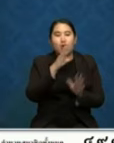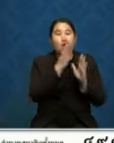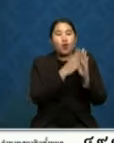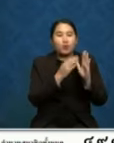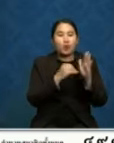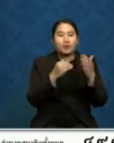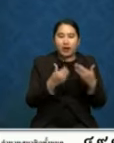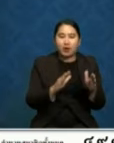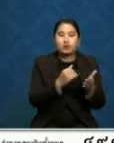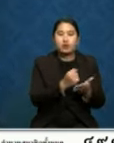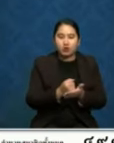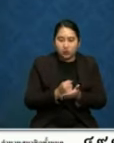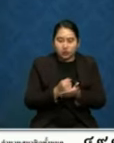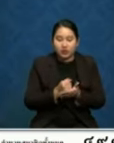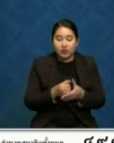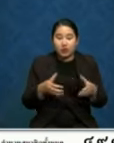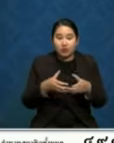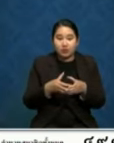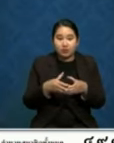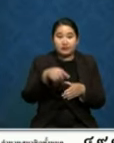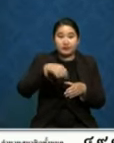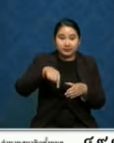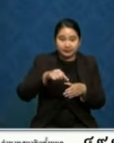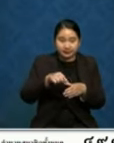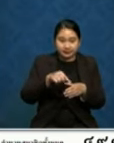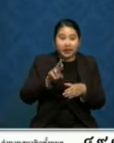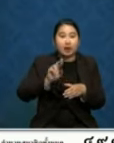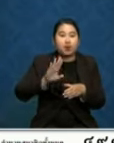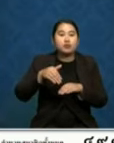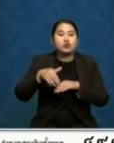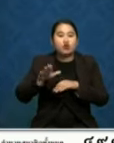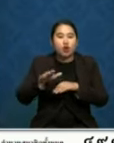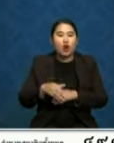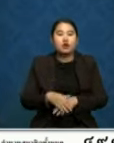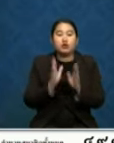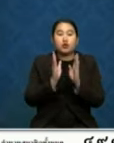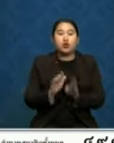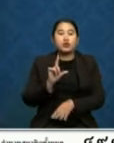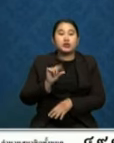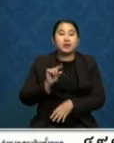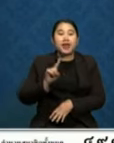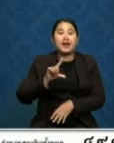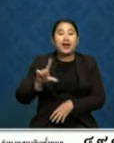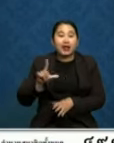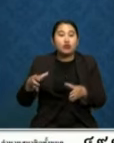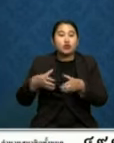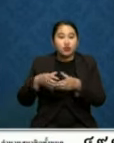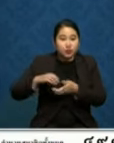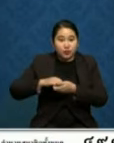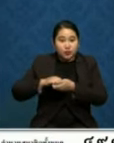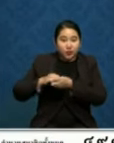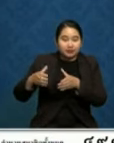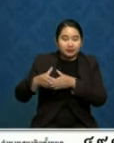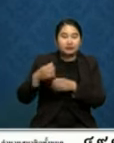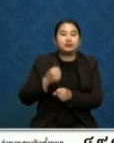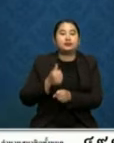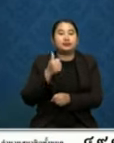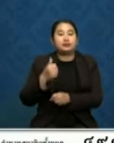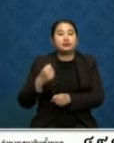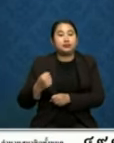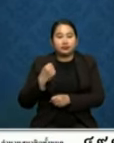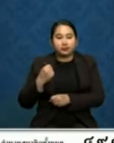ไปแล้วจะช่วยให้แรงงานนอกระบบที่มีอยู่ในประเทศเราตอนนี้กว่า21ล้านคนเนี่ยรวมตัวกันได้อย่างเข้ม